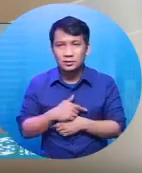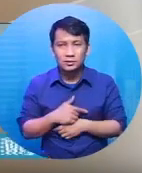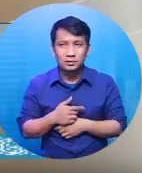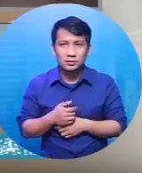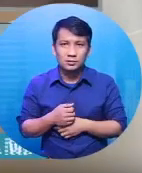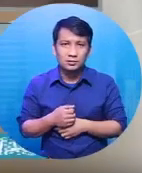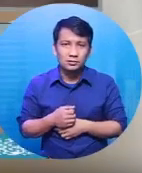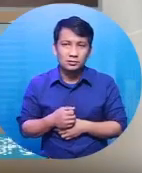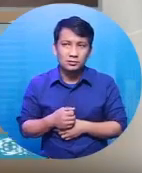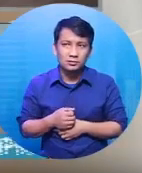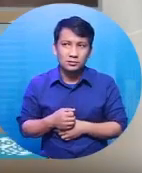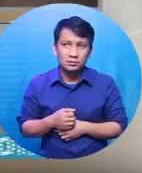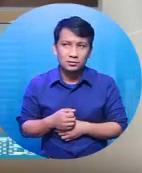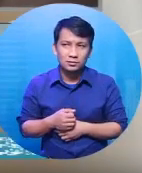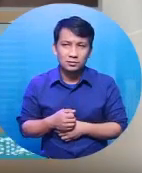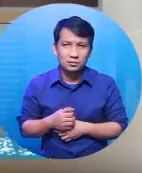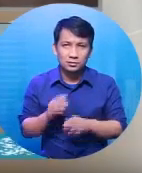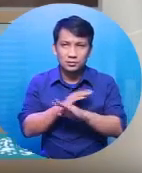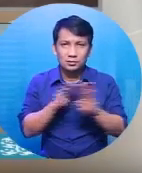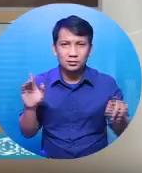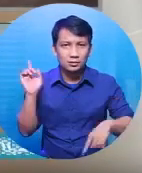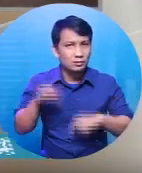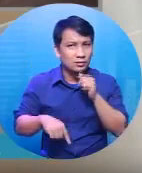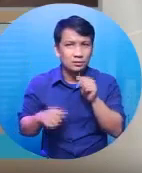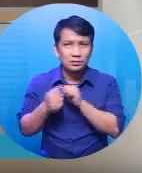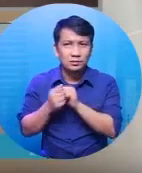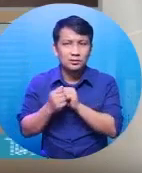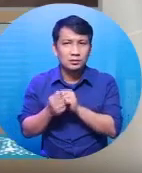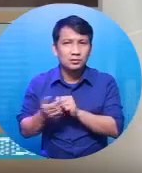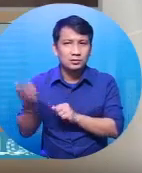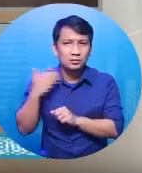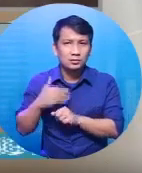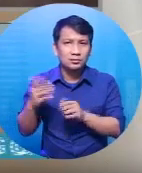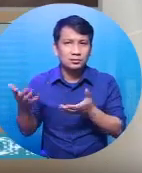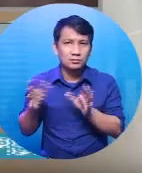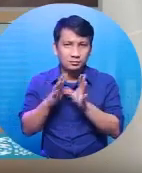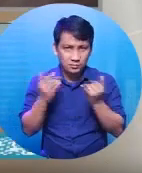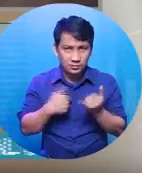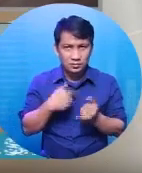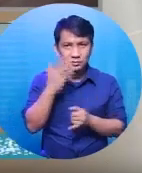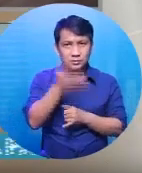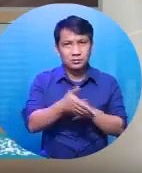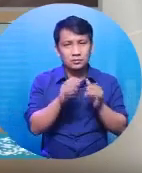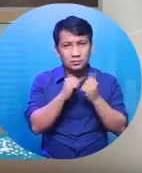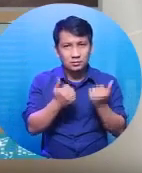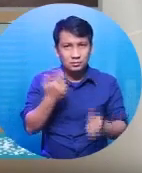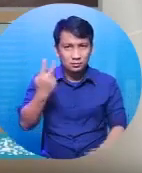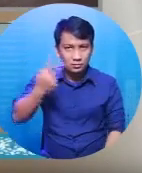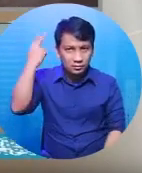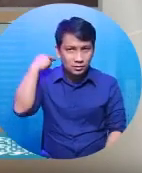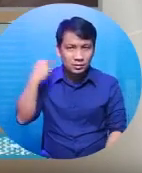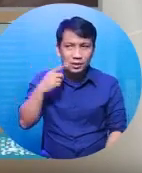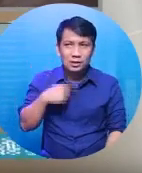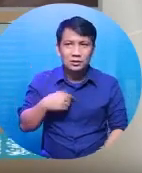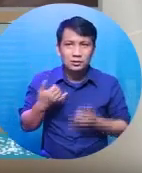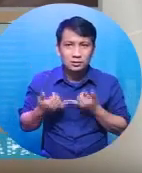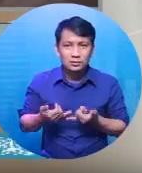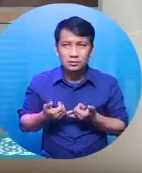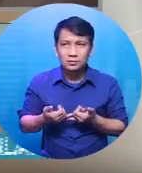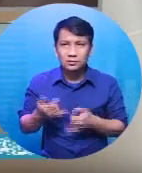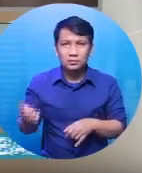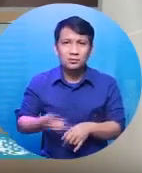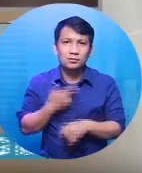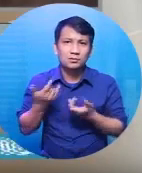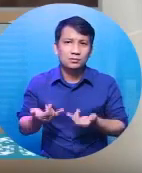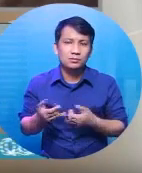sir, noon, sir, talaga hindi ko yung kasama dati. Pinapabalanggay niya ako. Dinugupit niya yung buhok ko. Bakit naman ngayon, maginanyan